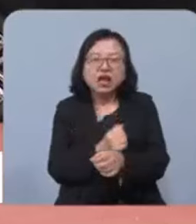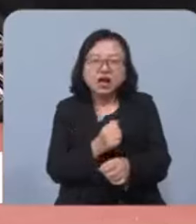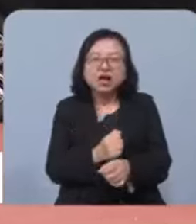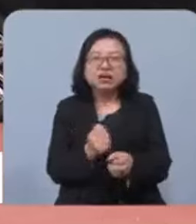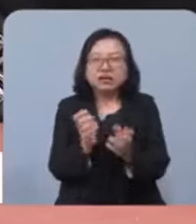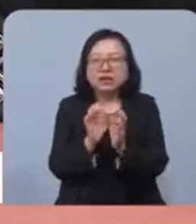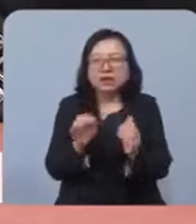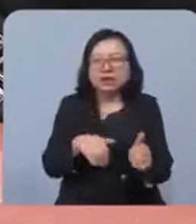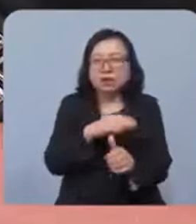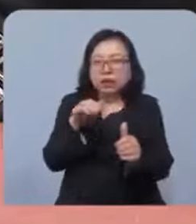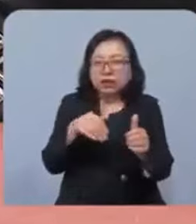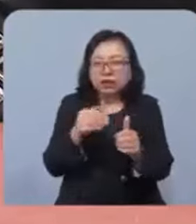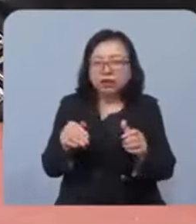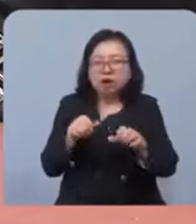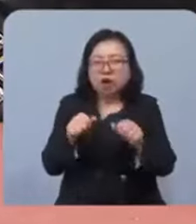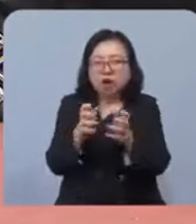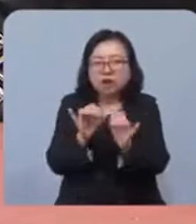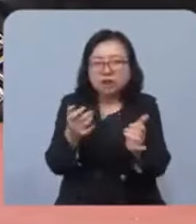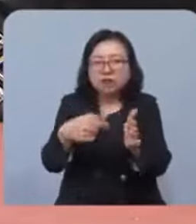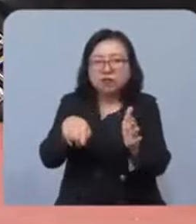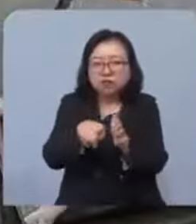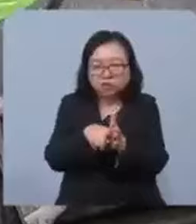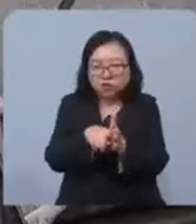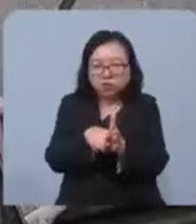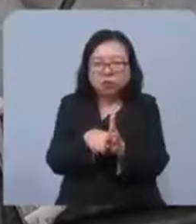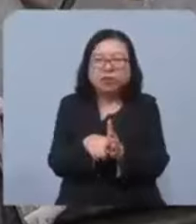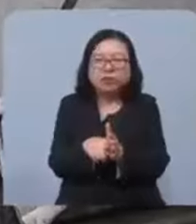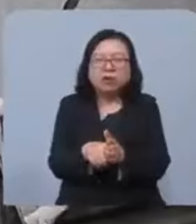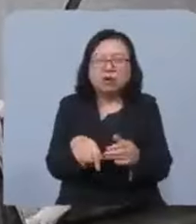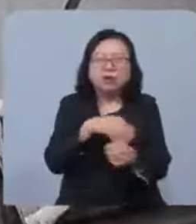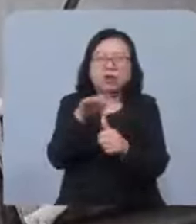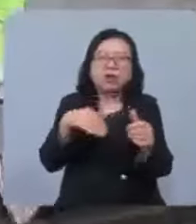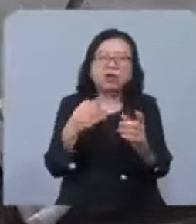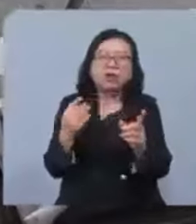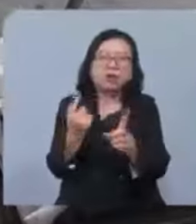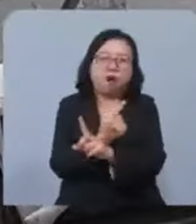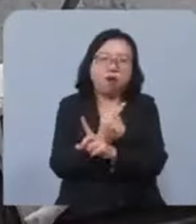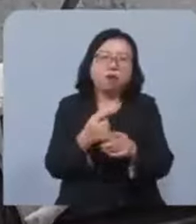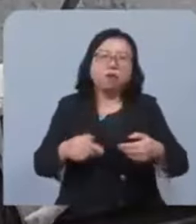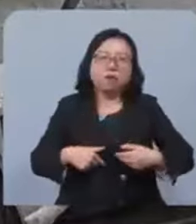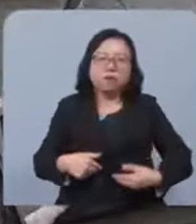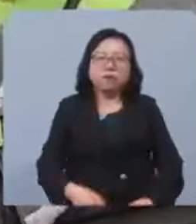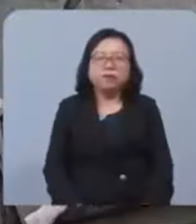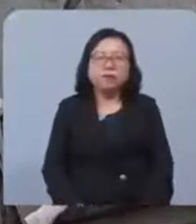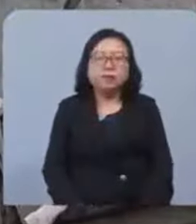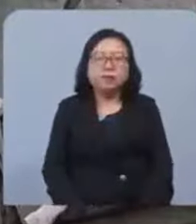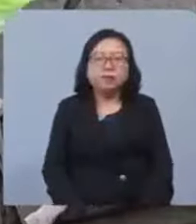환경미화원을 위한 근로 여건 개선이 시급해 보입니다. KBS 뉴스 김소영입니다.